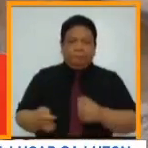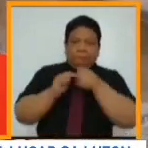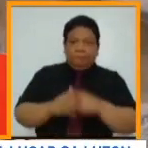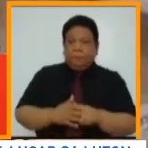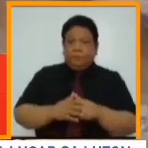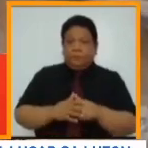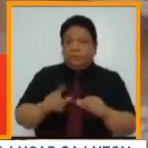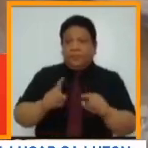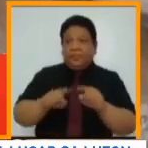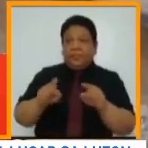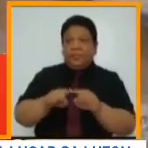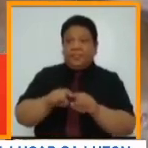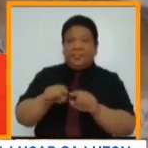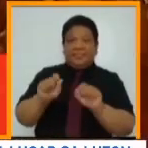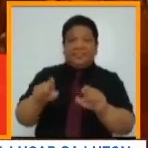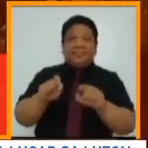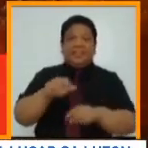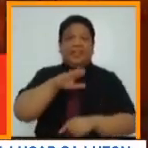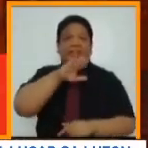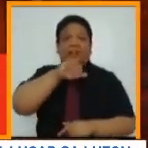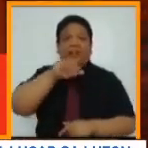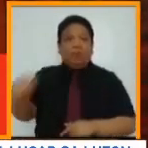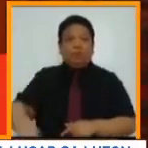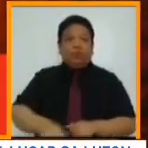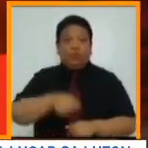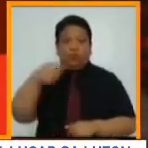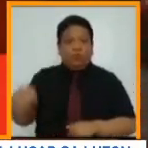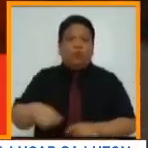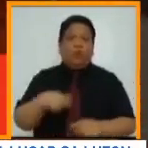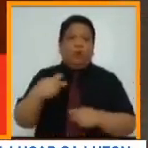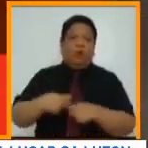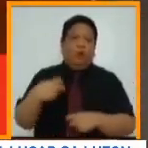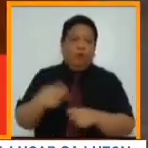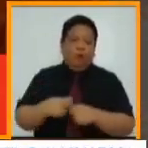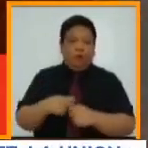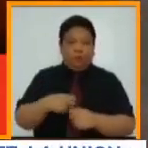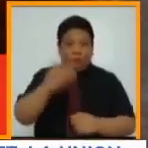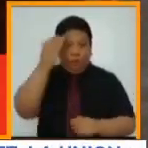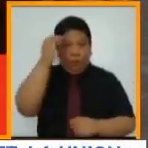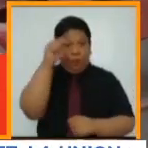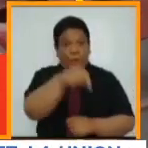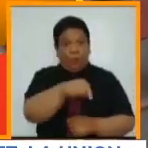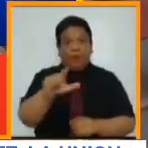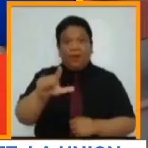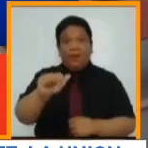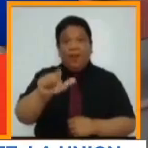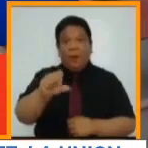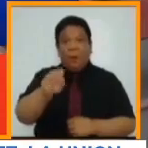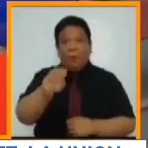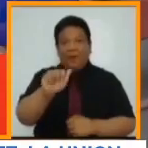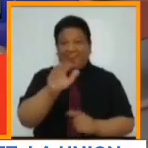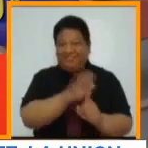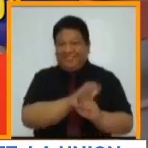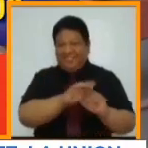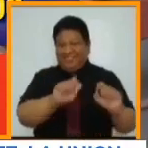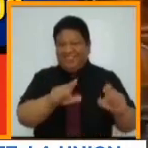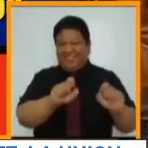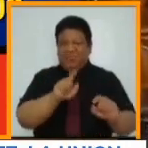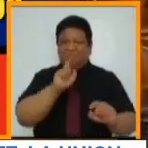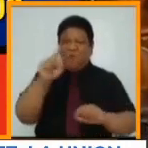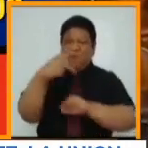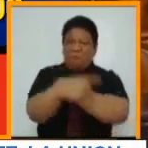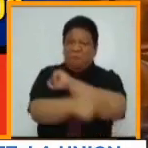lechon capital sa Laloma, Quezon City, mula pa raw sa malalayong probinsya ang supply ng baboy. Malayo na, mataas pa ang